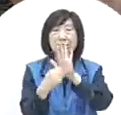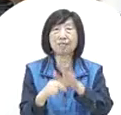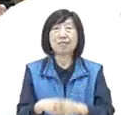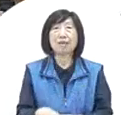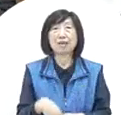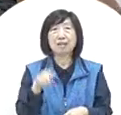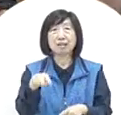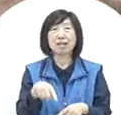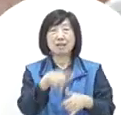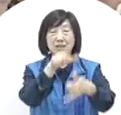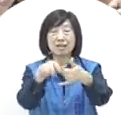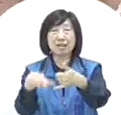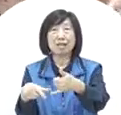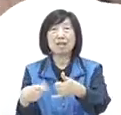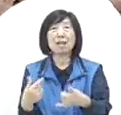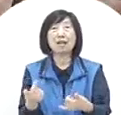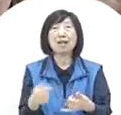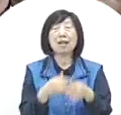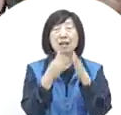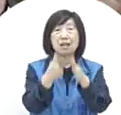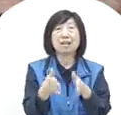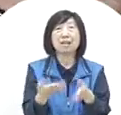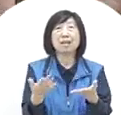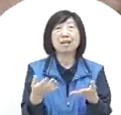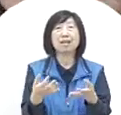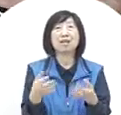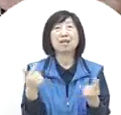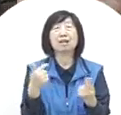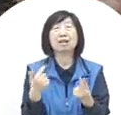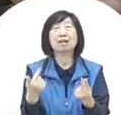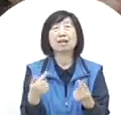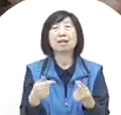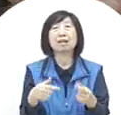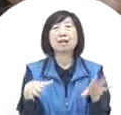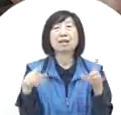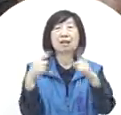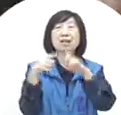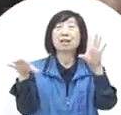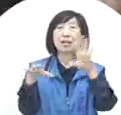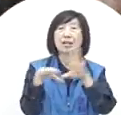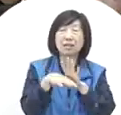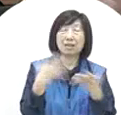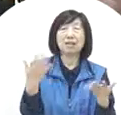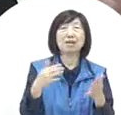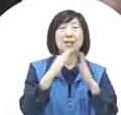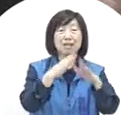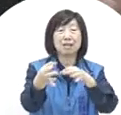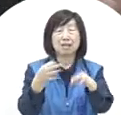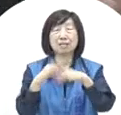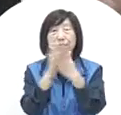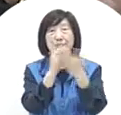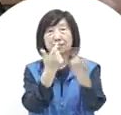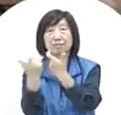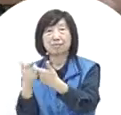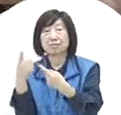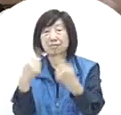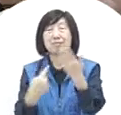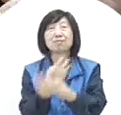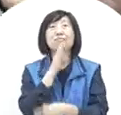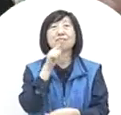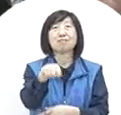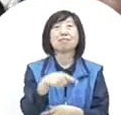都是跟我们的经济的这个商场商，包括农夫市集都有做结合啦，所以我们今天不是一个包括一个观光水